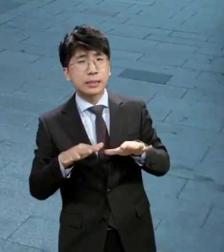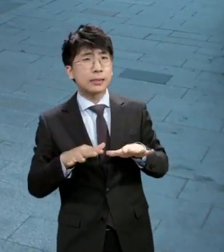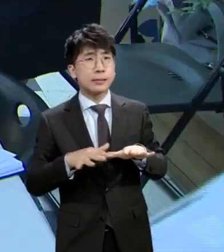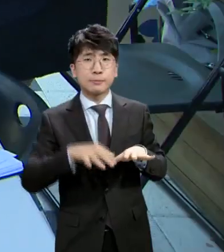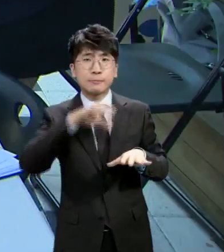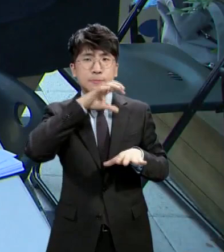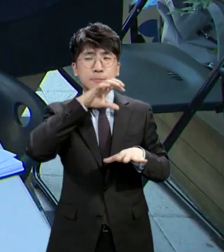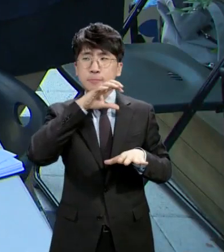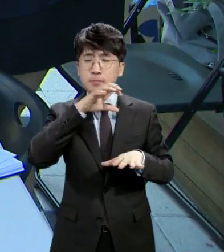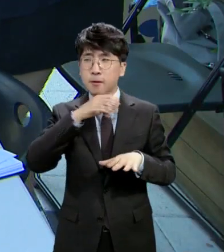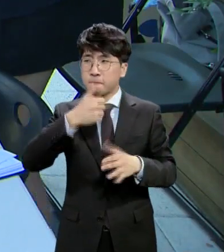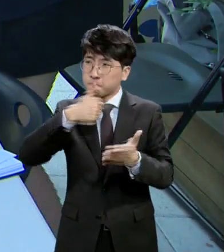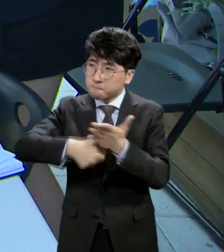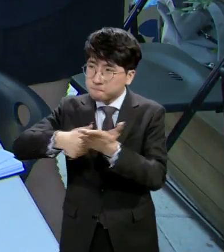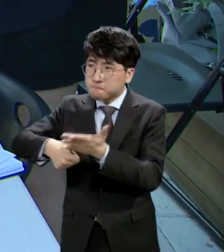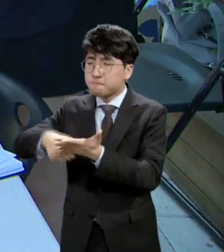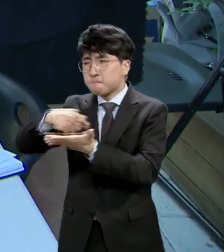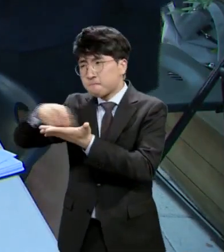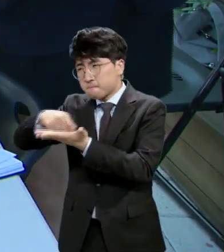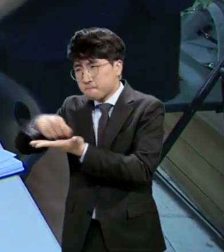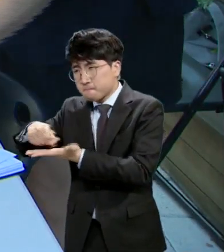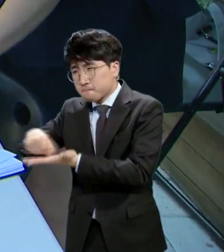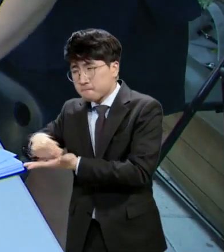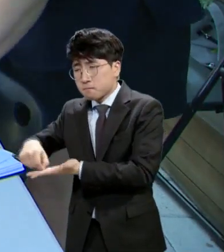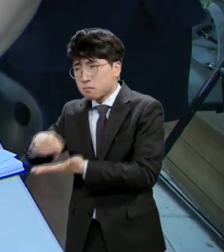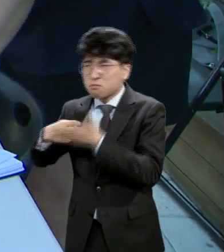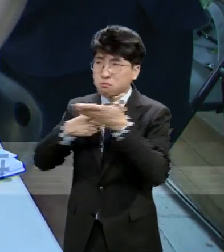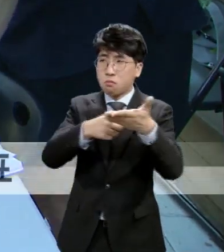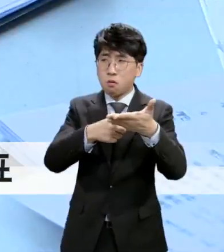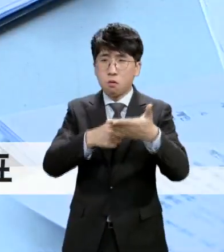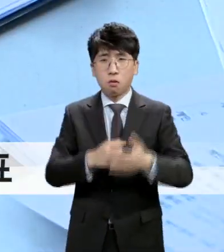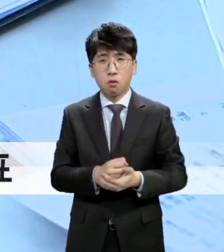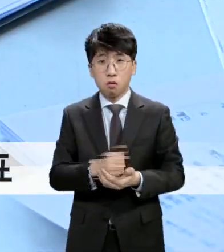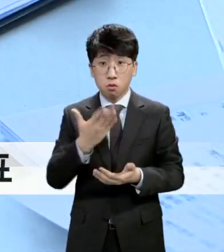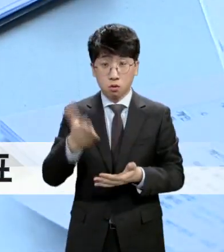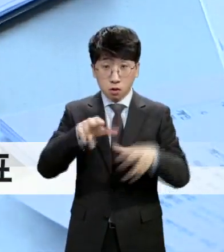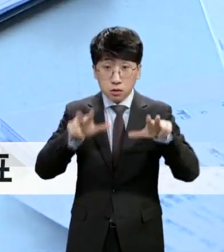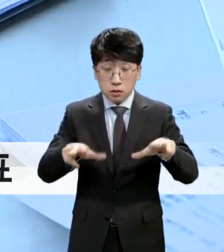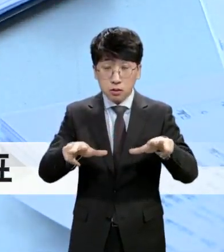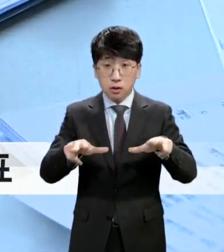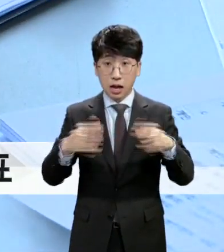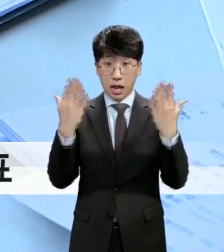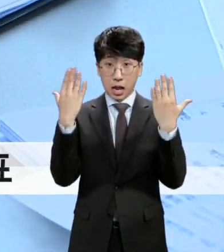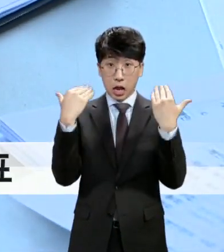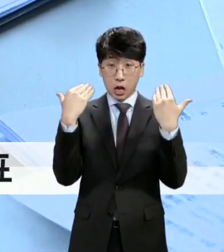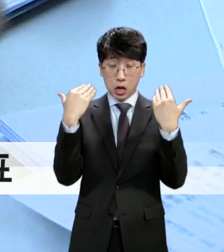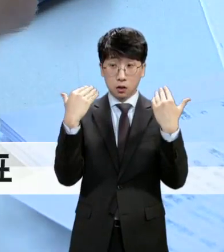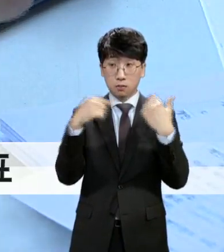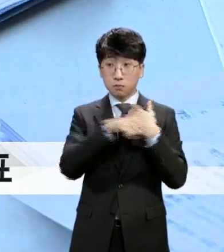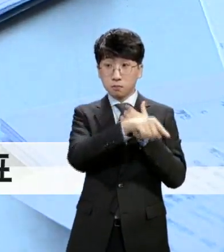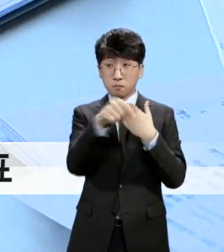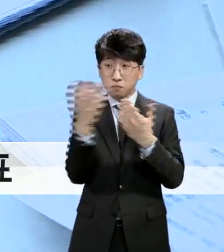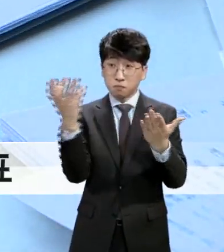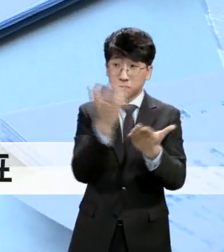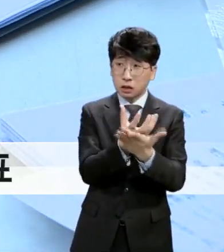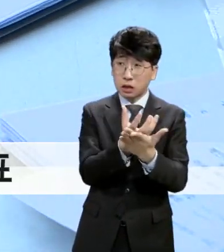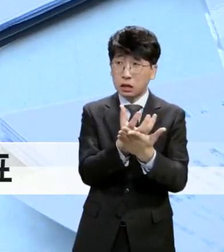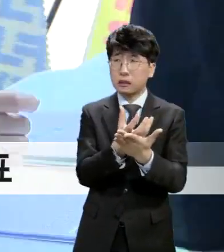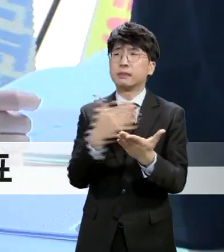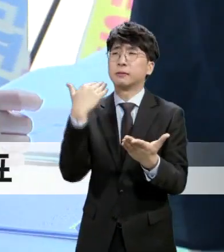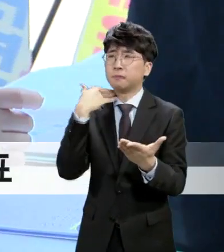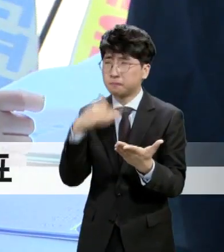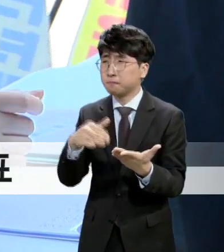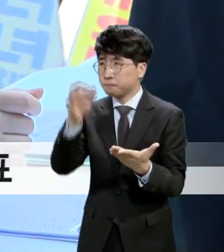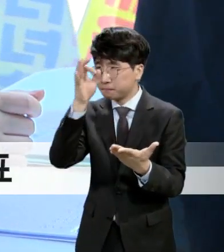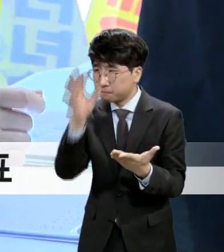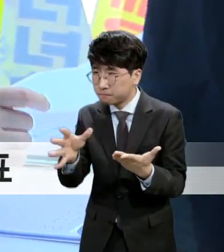서명운동과 교육감 면담 등이 이어졌지만 학교 부지의 활용 방안은 서울 대표 도서관이라는 답으로 정해졌고